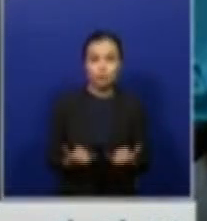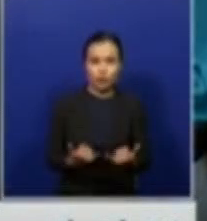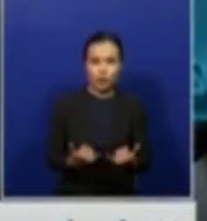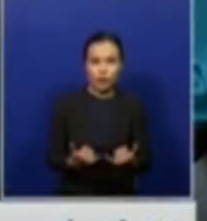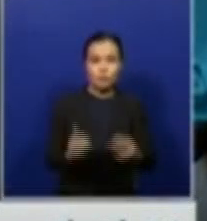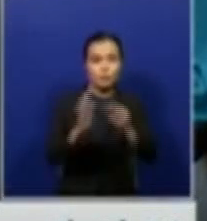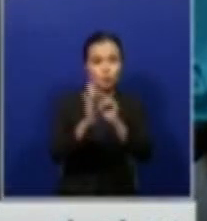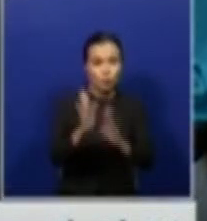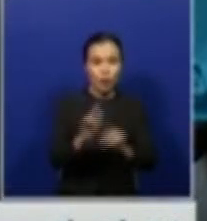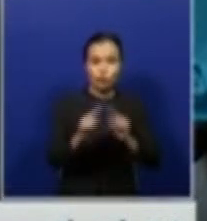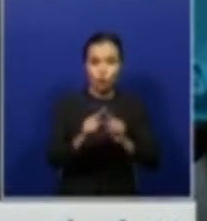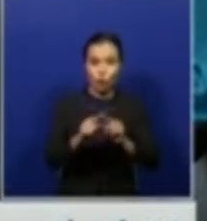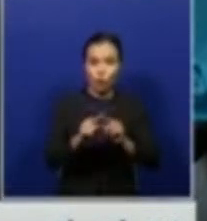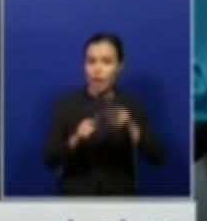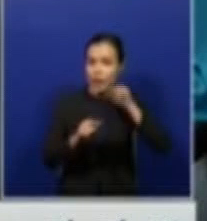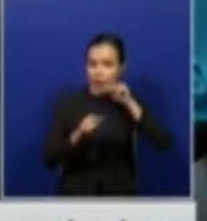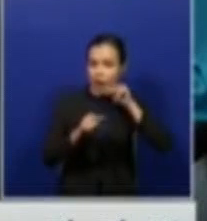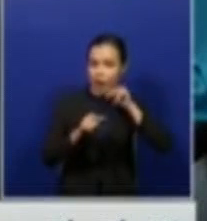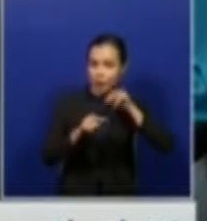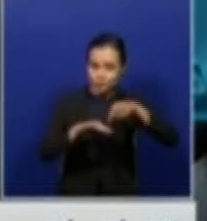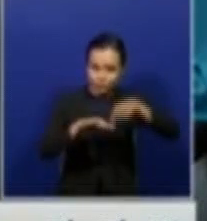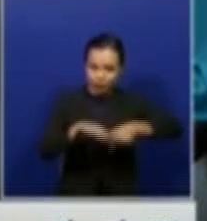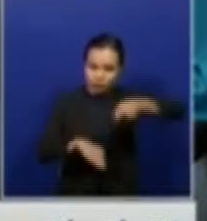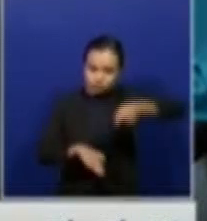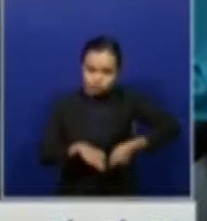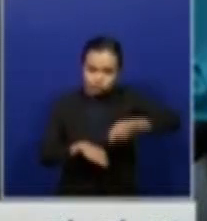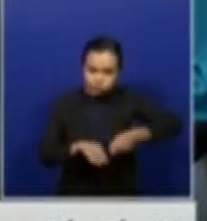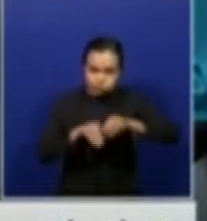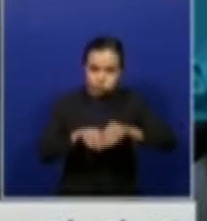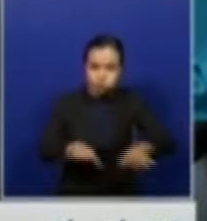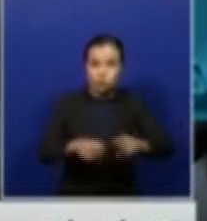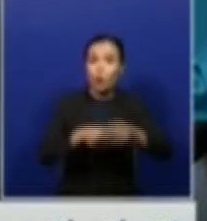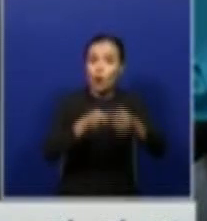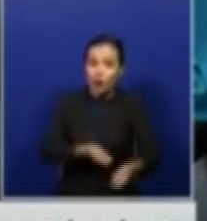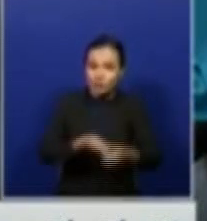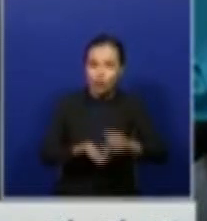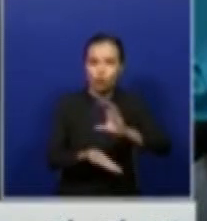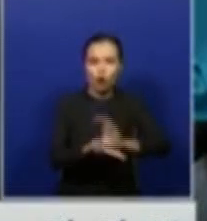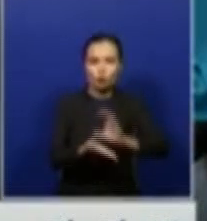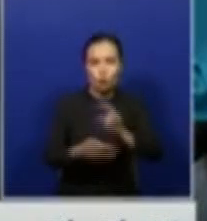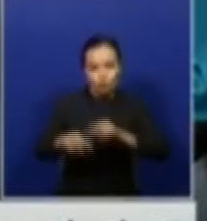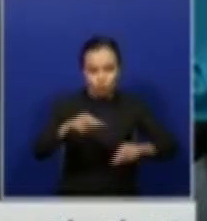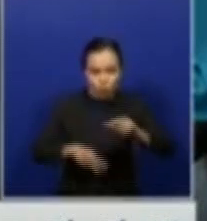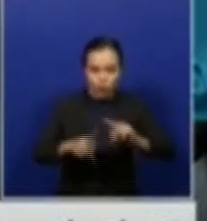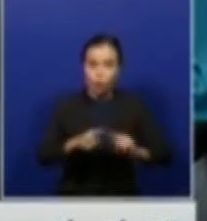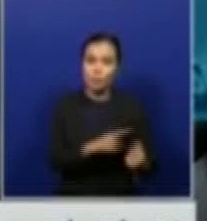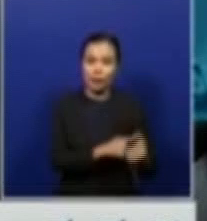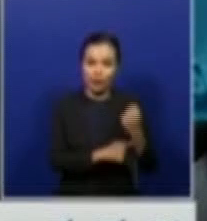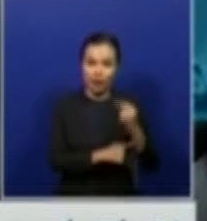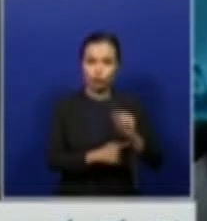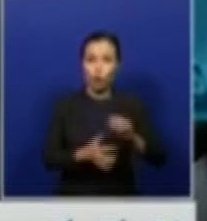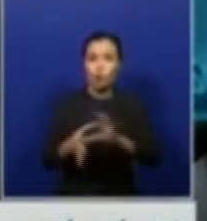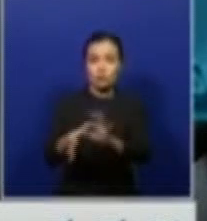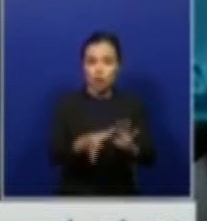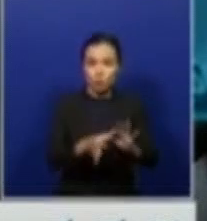ยบายในส่วนของการกระจายน้ำบาดาลเพื่อการเกษตรในเรื่องของการเข้าถึงกองทุนอนุรักษ์พลังงานที่เชื่อมโยงไปการเกษตร